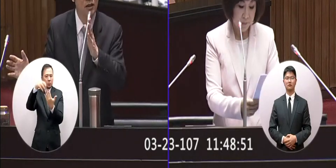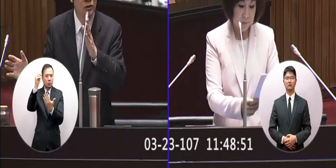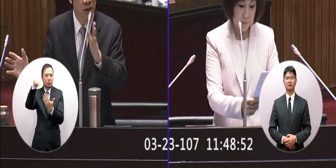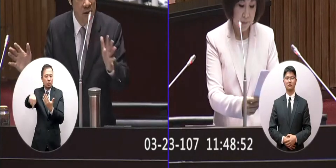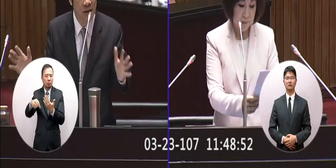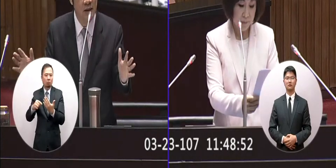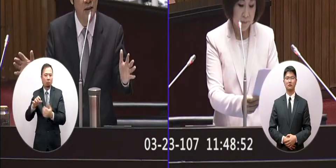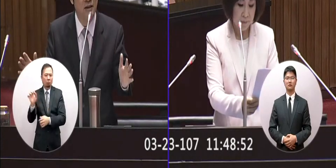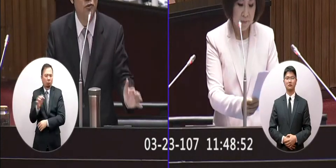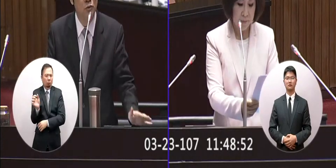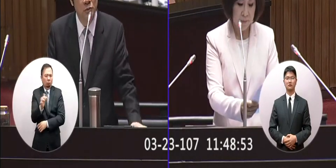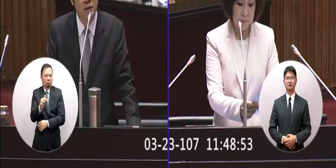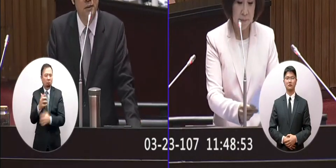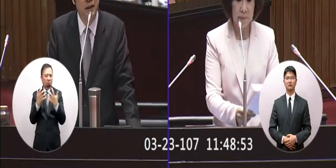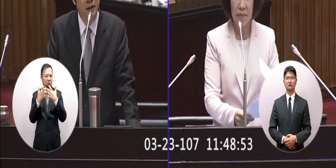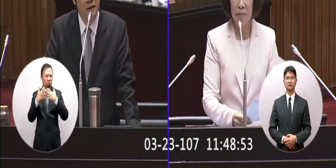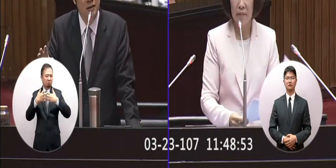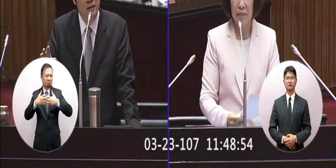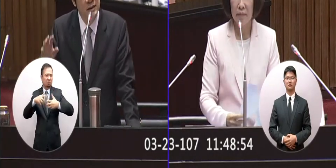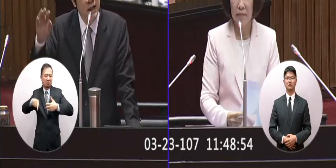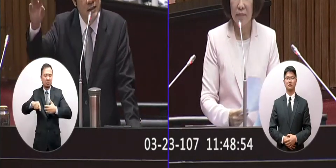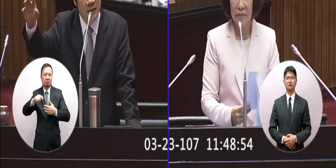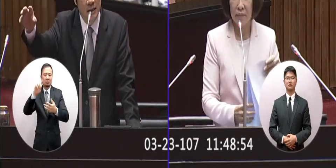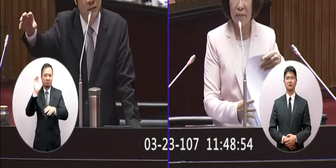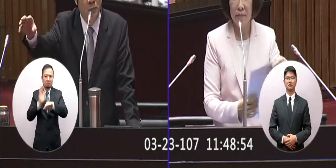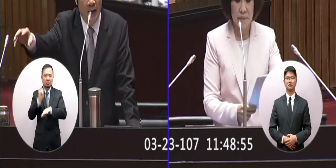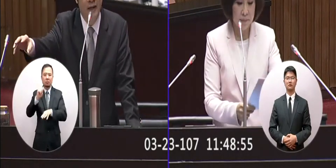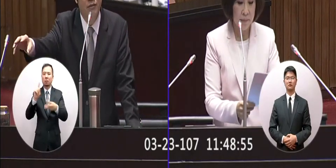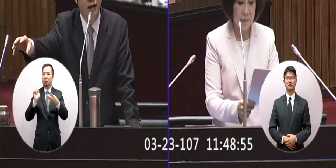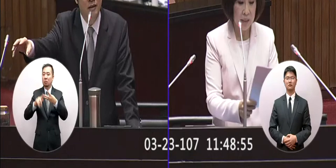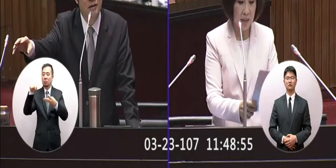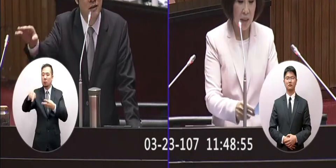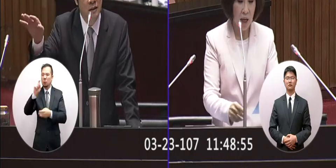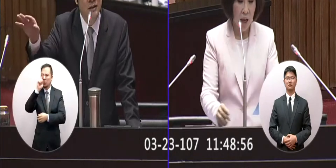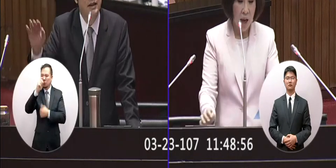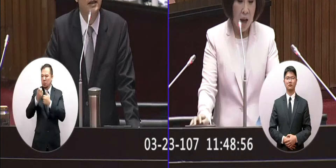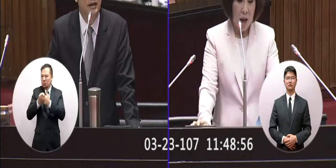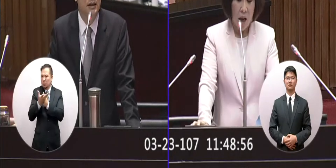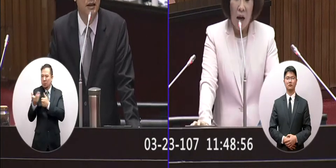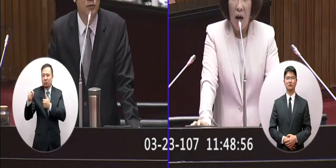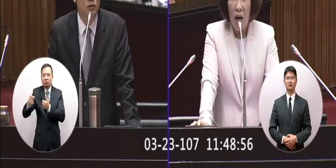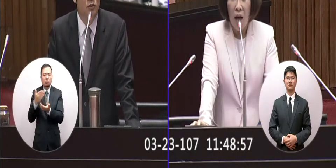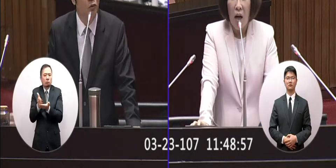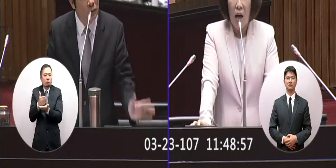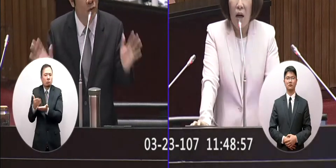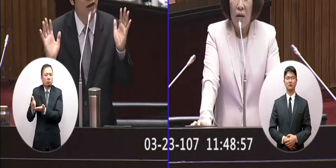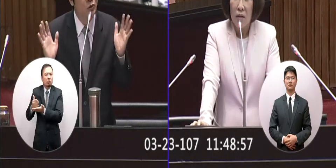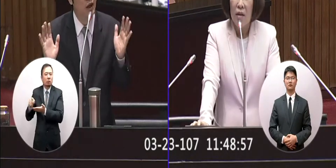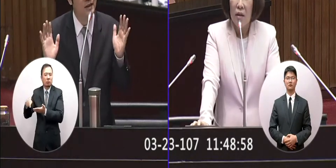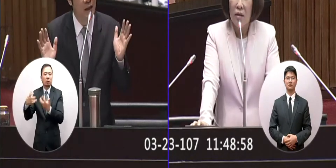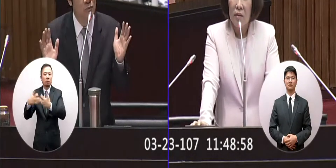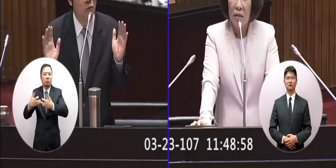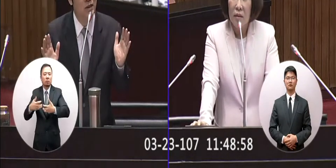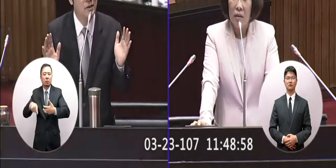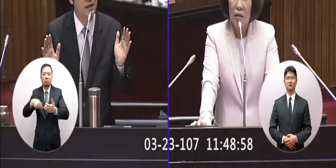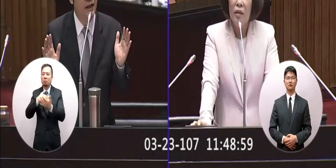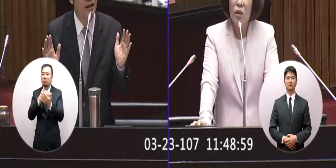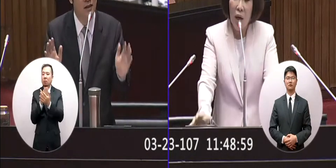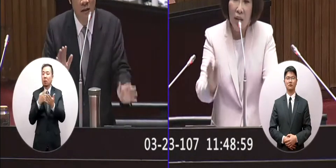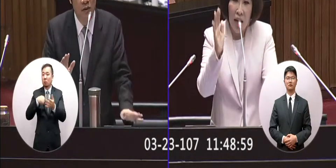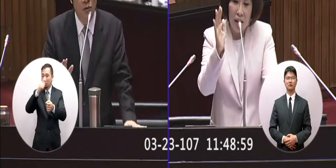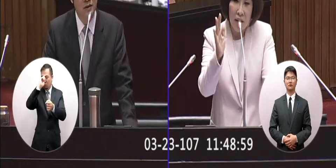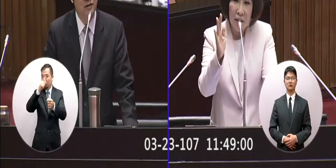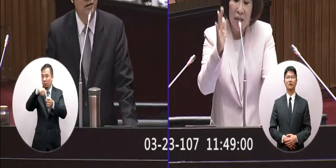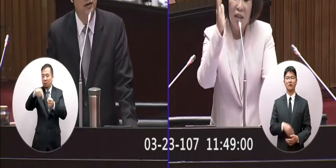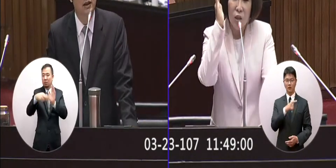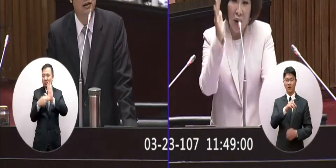上最先进的除污设备，让整个排放跟天然气差不多。我要传达的目的是这样。